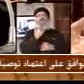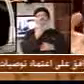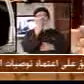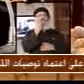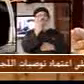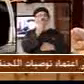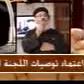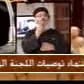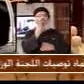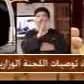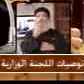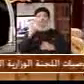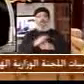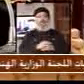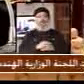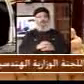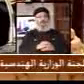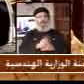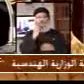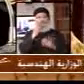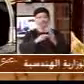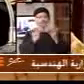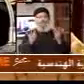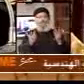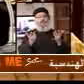فلسين. طب والفلسين دول يعملوا إيه؟